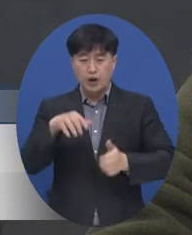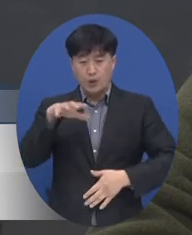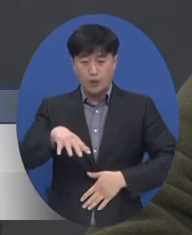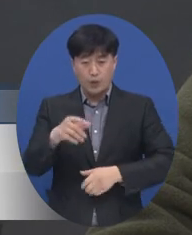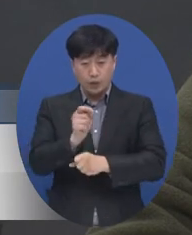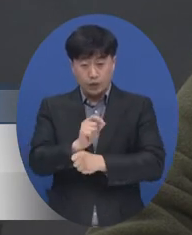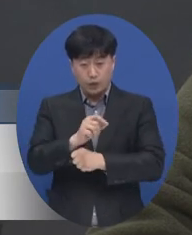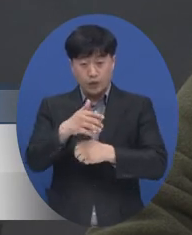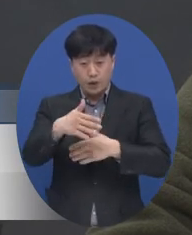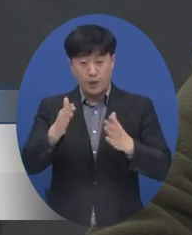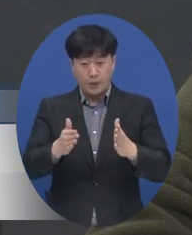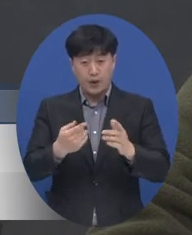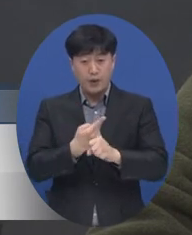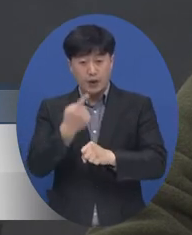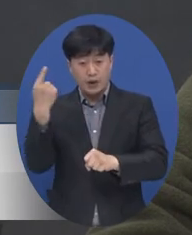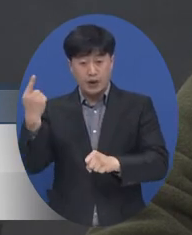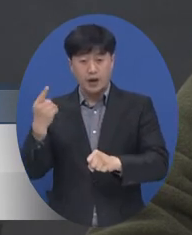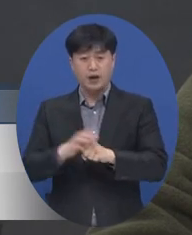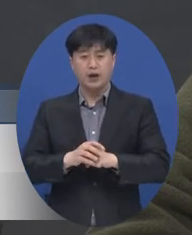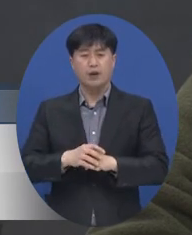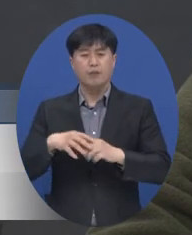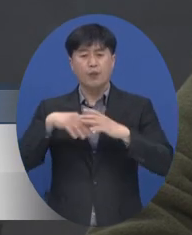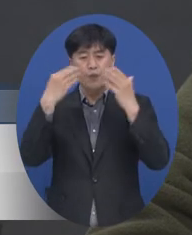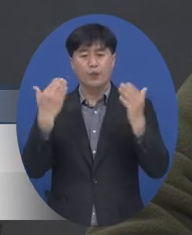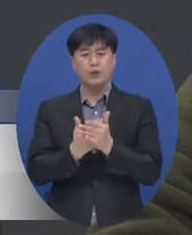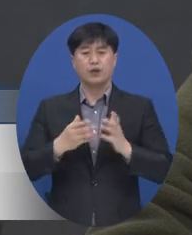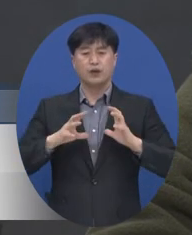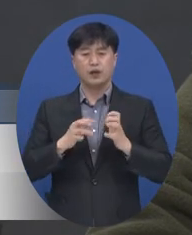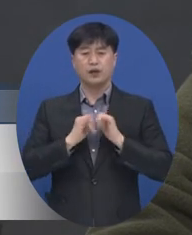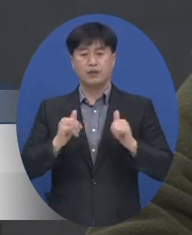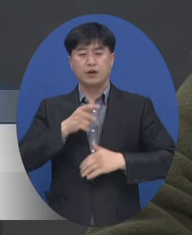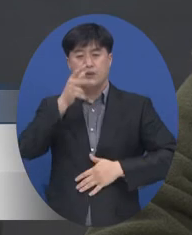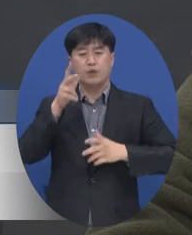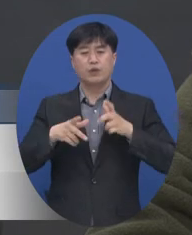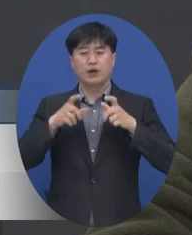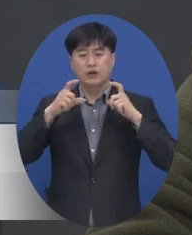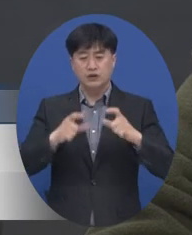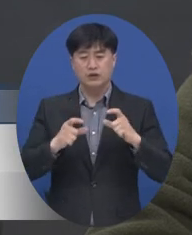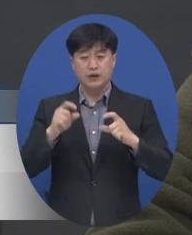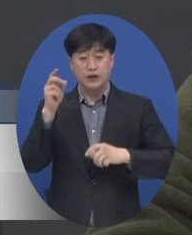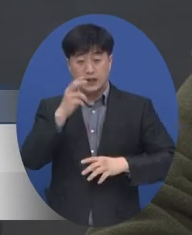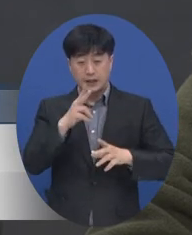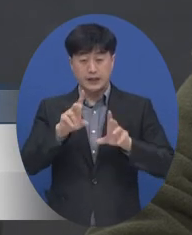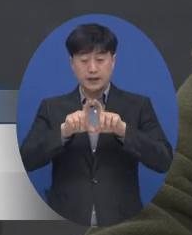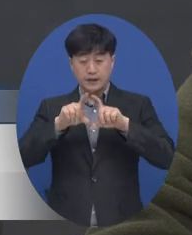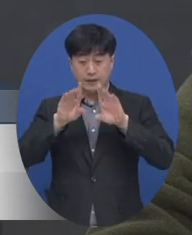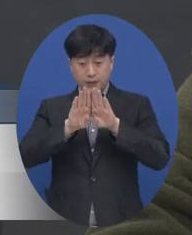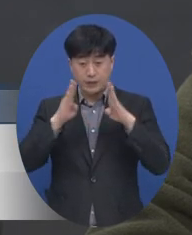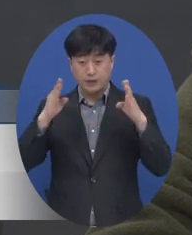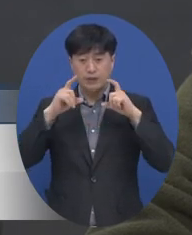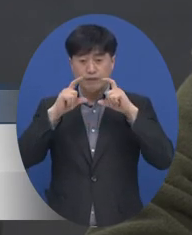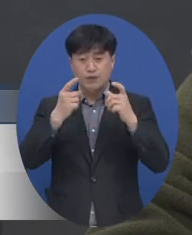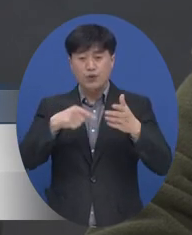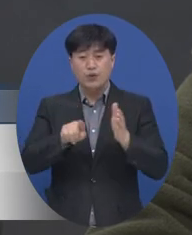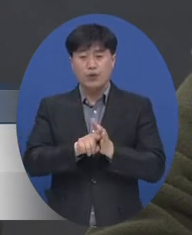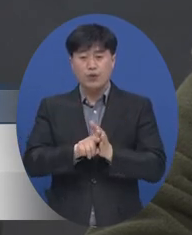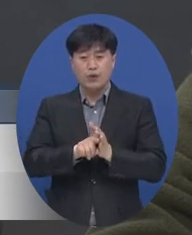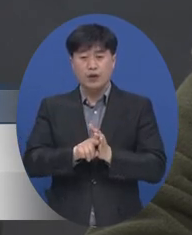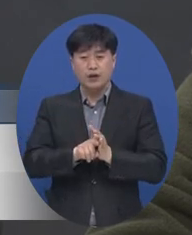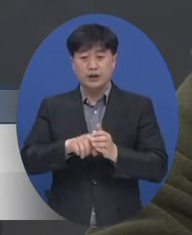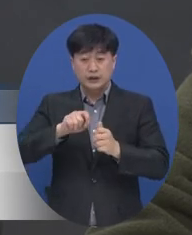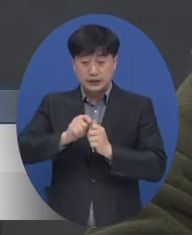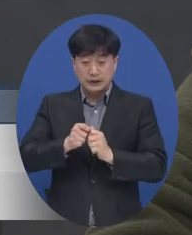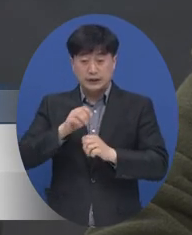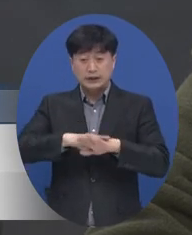현장 집무실 뿐만 아니라 전국민이 개성공단 저게 손을 위한 구체적인 실천 의 참여할 수